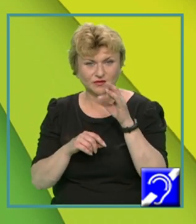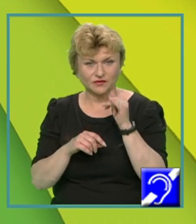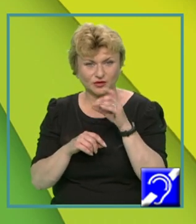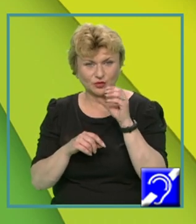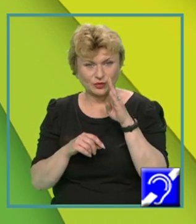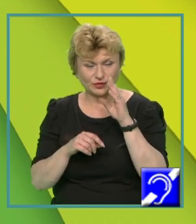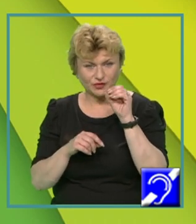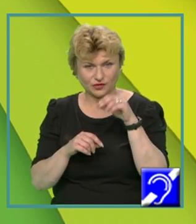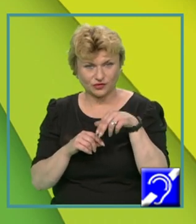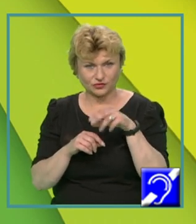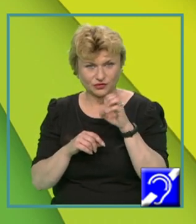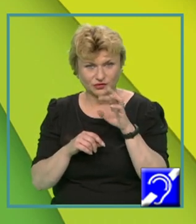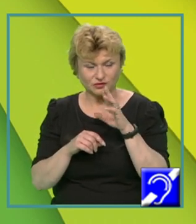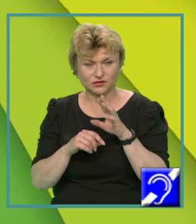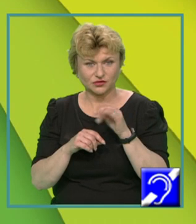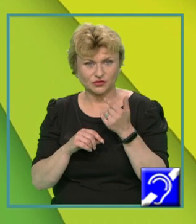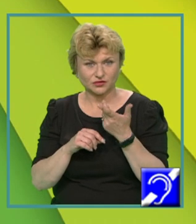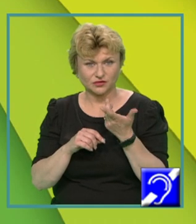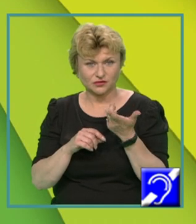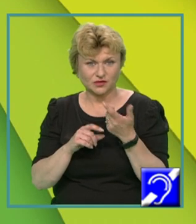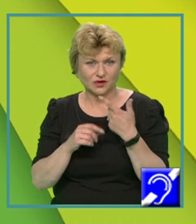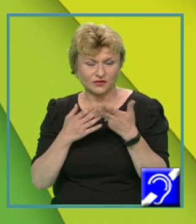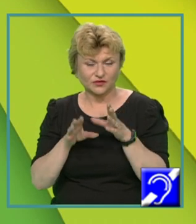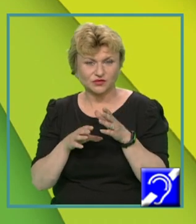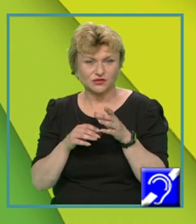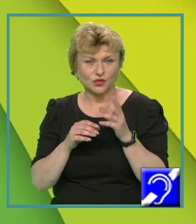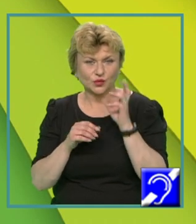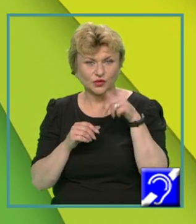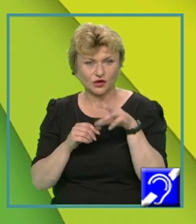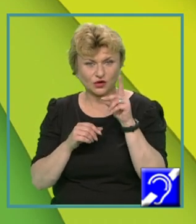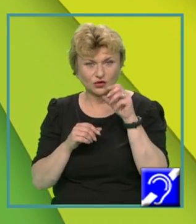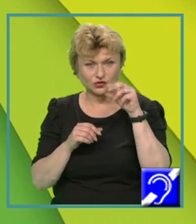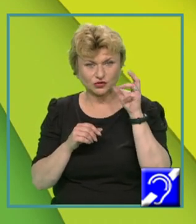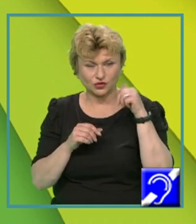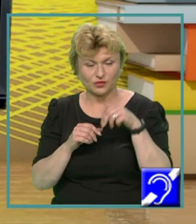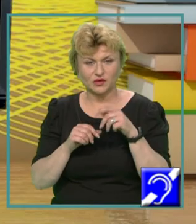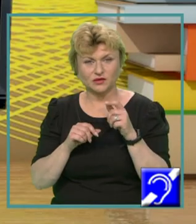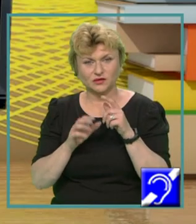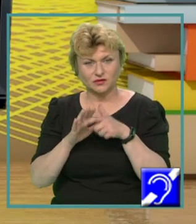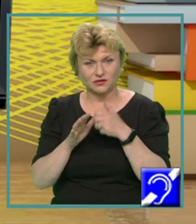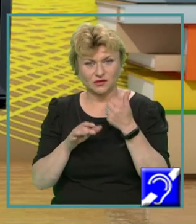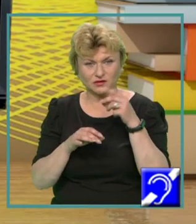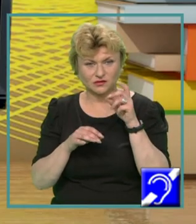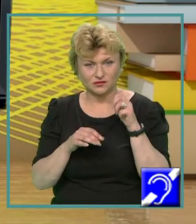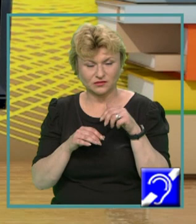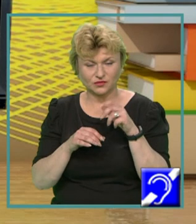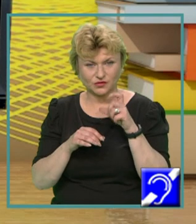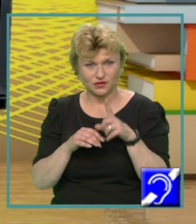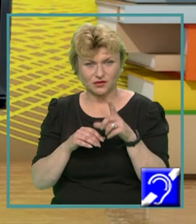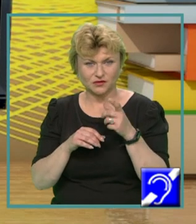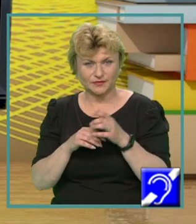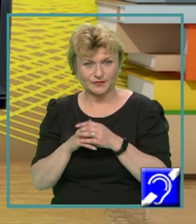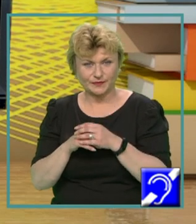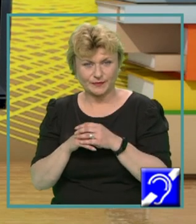un anticodon aici, un anticodon opus unui codon din ARN-ul mesager. Ce face ARN-ul mesager?